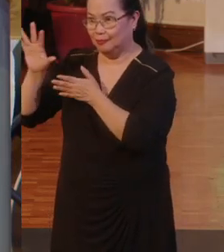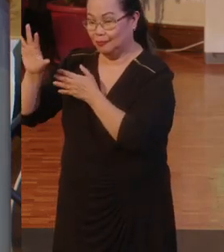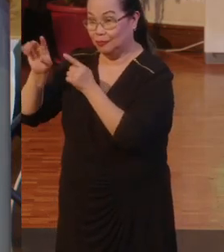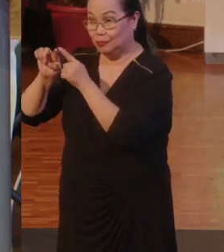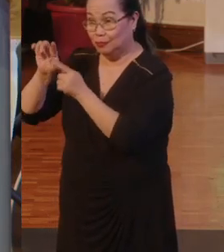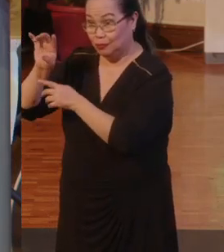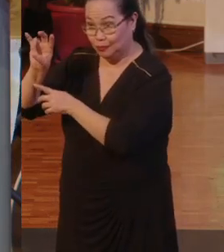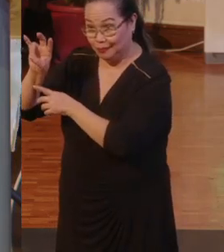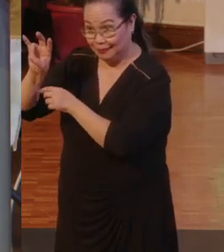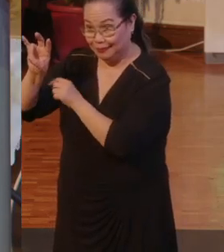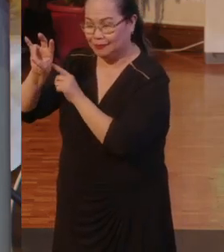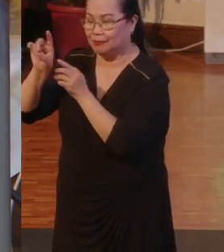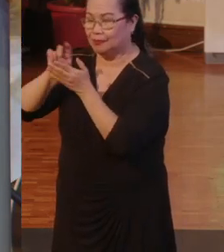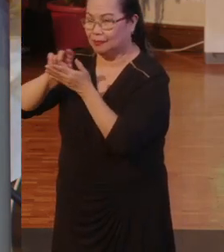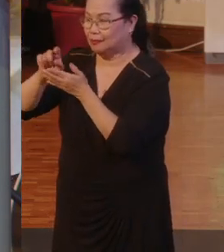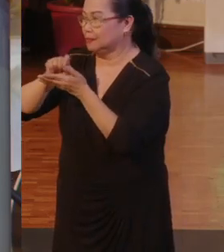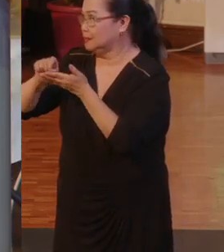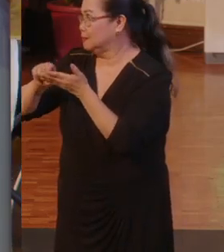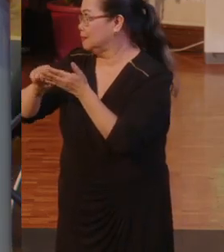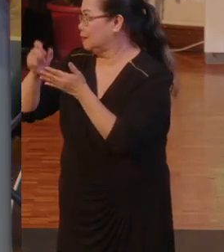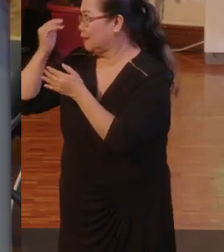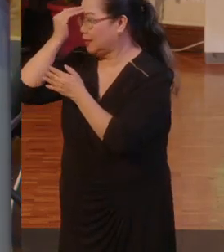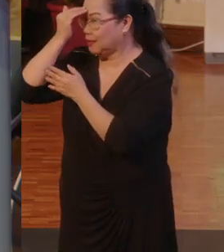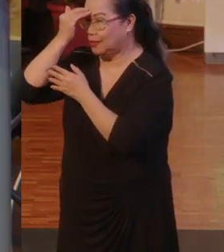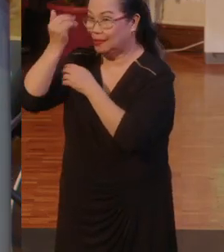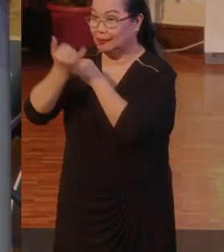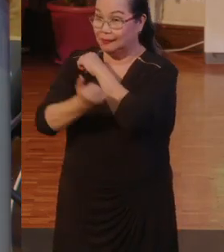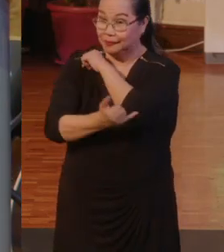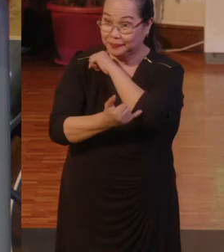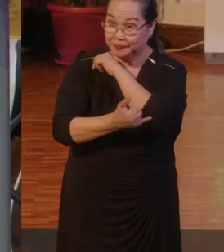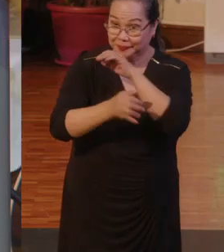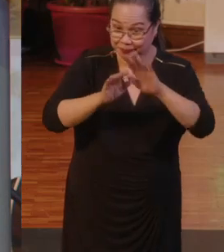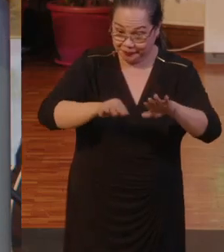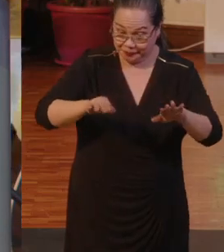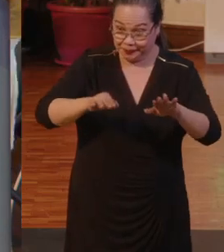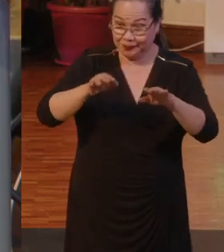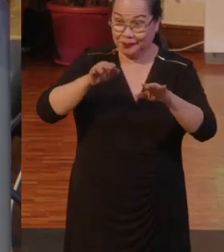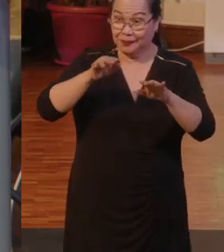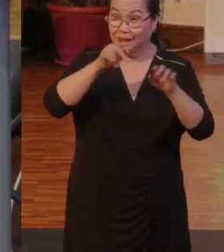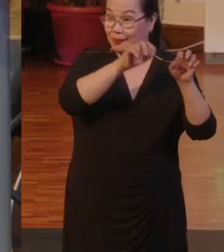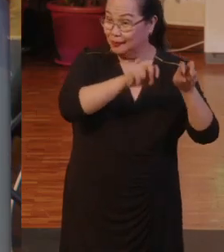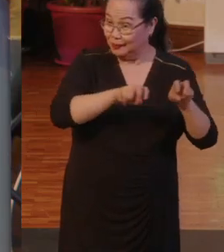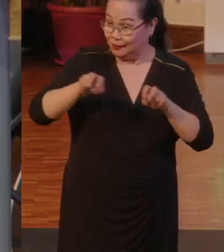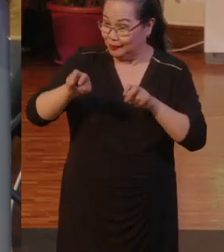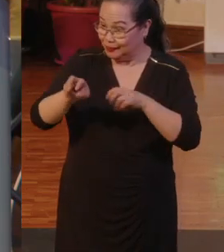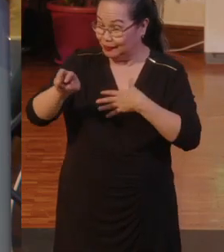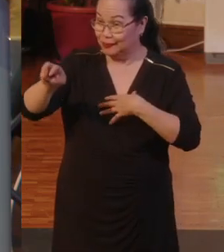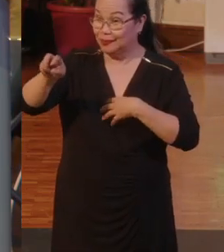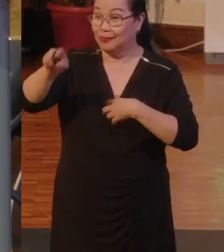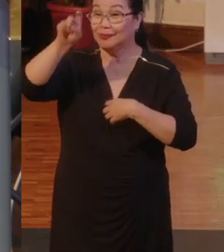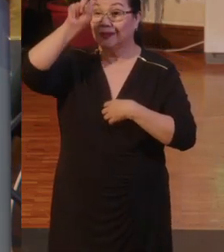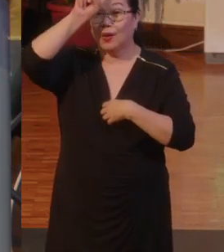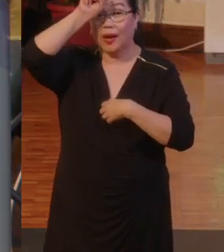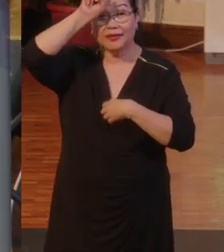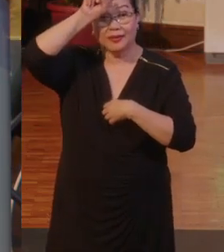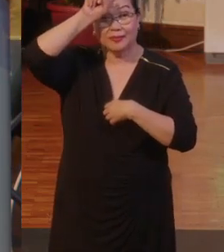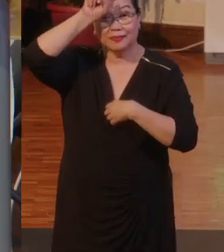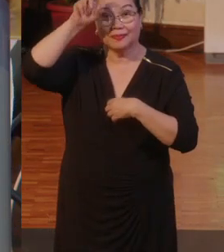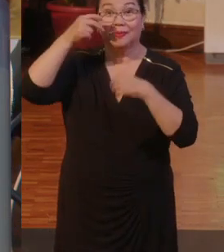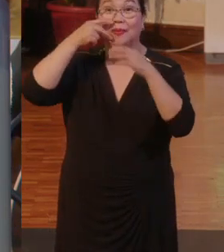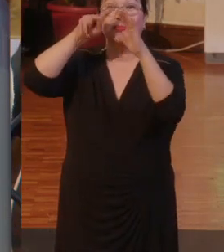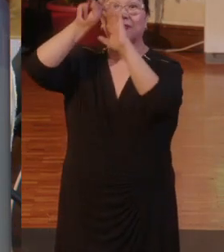7. So alam na natin, but Jacob and his children went down to Egypt. Yun ay isang prophecy na